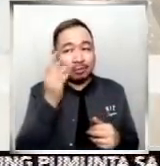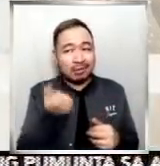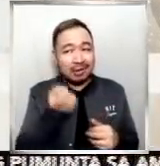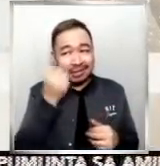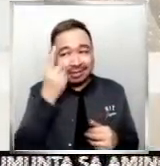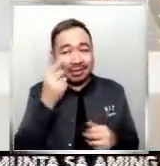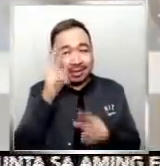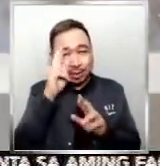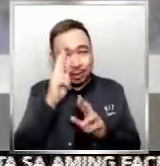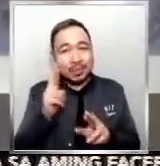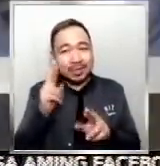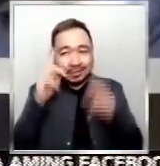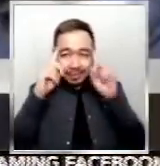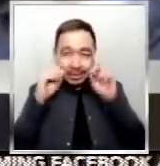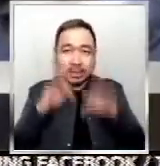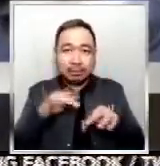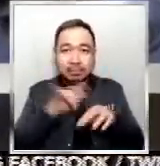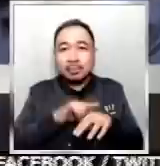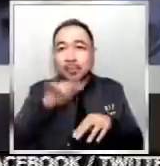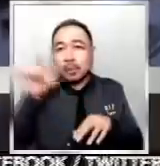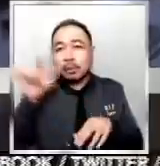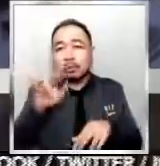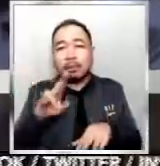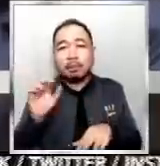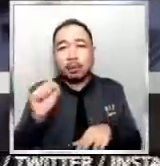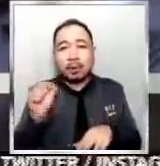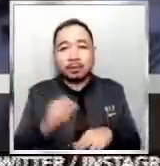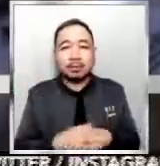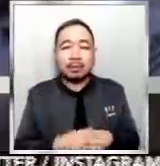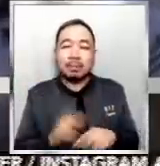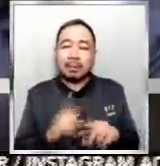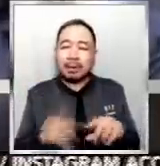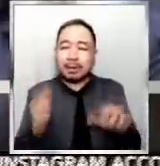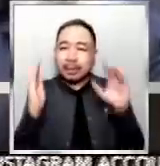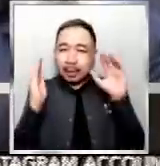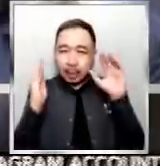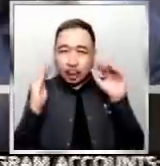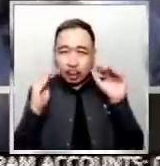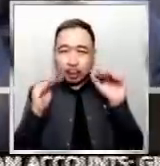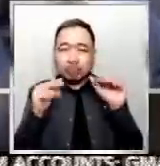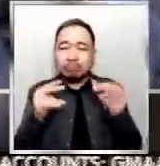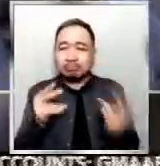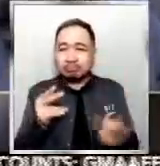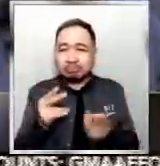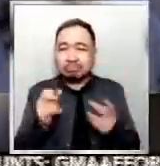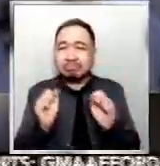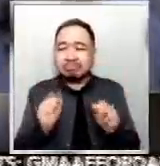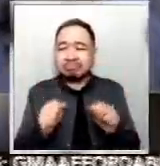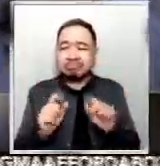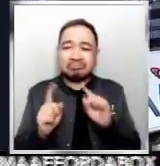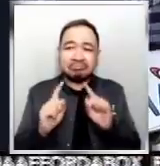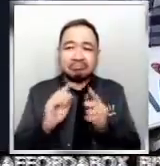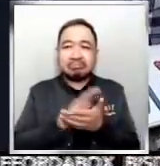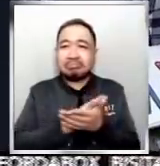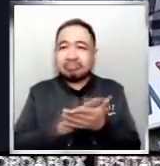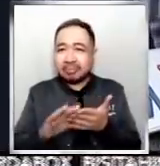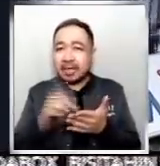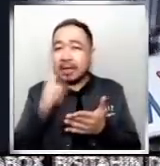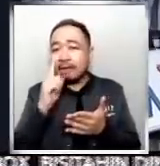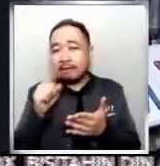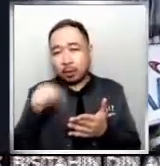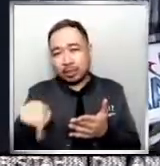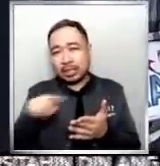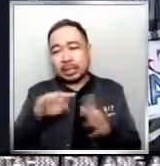sa Amerika. Pero sana raw ay makapag-usap sila ng maayos para sa mga bata. Sa